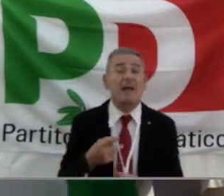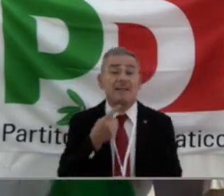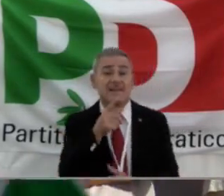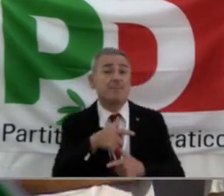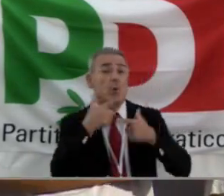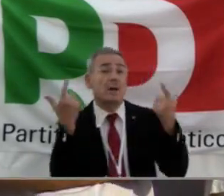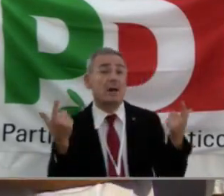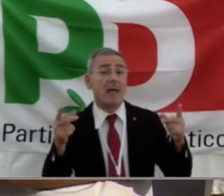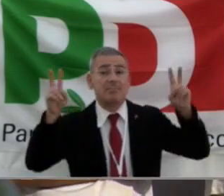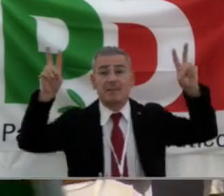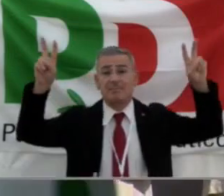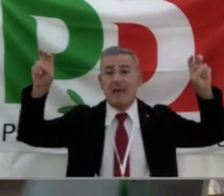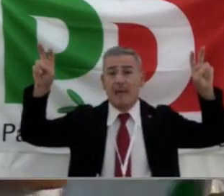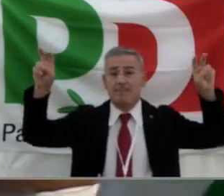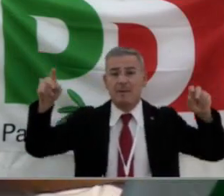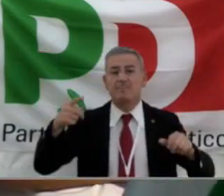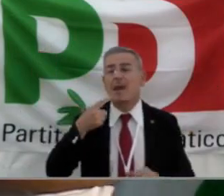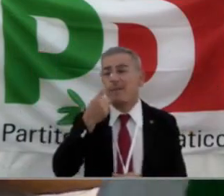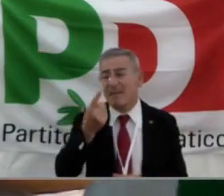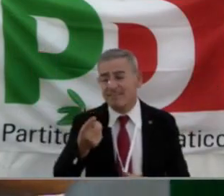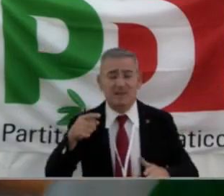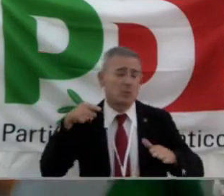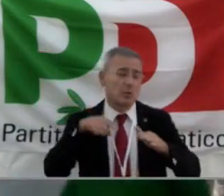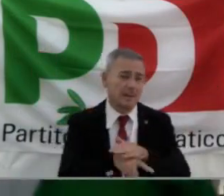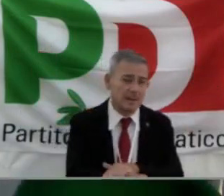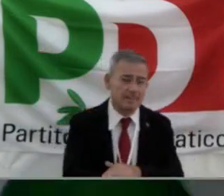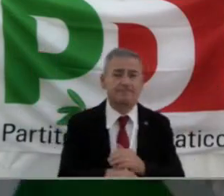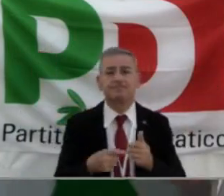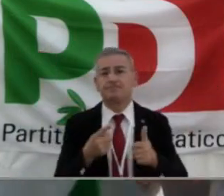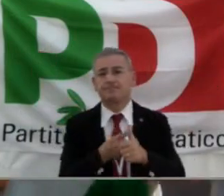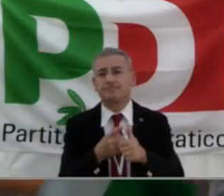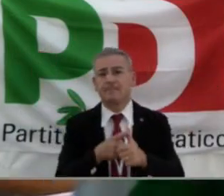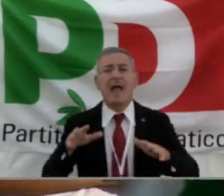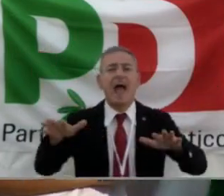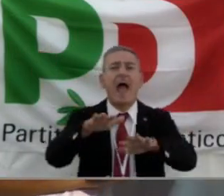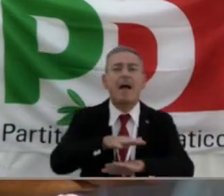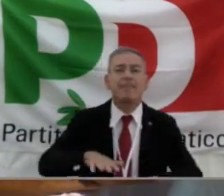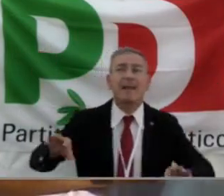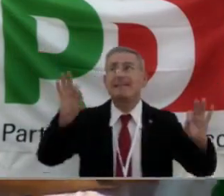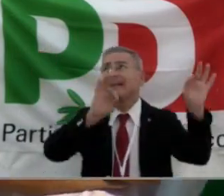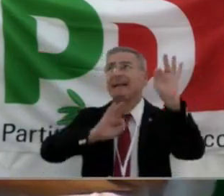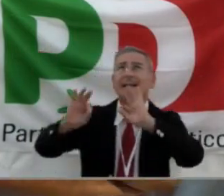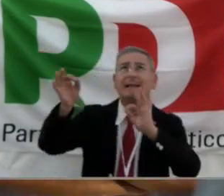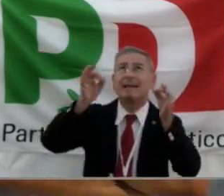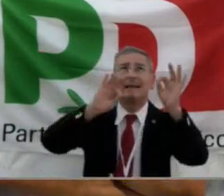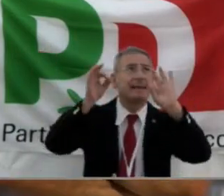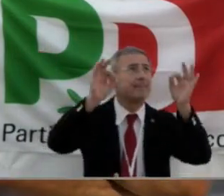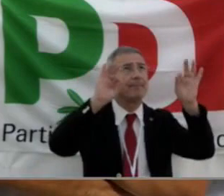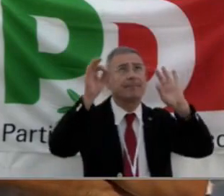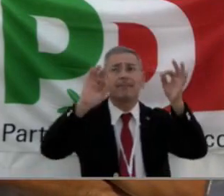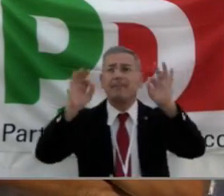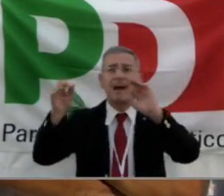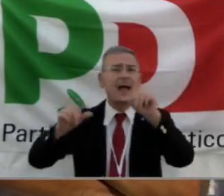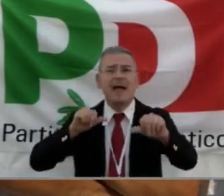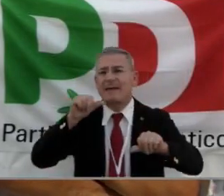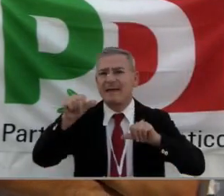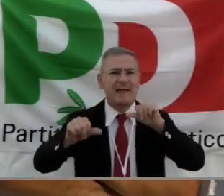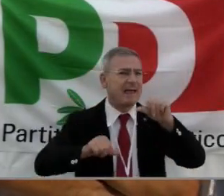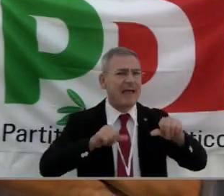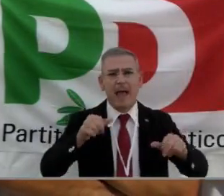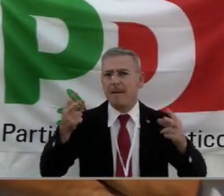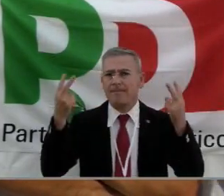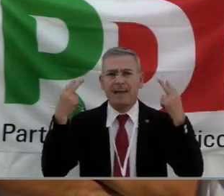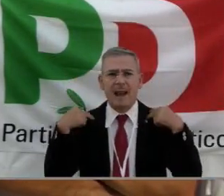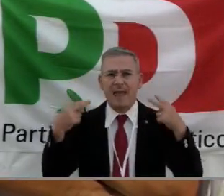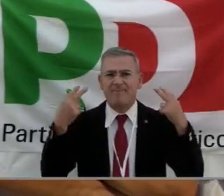temi. Abbiamo detto le questioni migratorie, il tema ambientale e climatico che cambierà in radice la